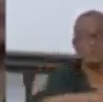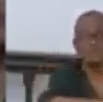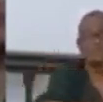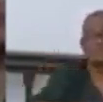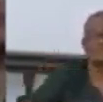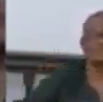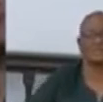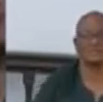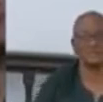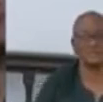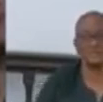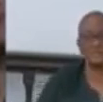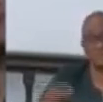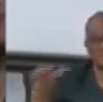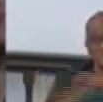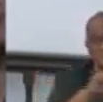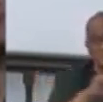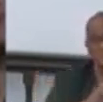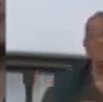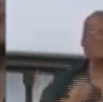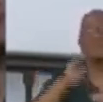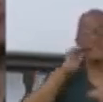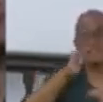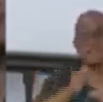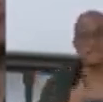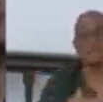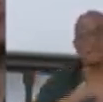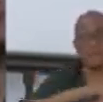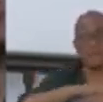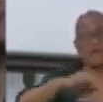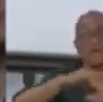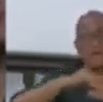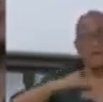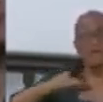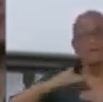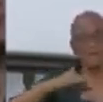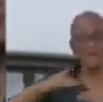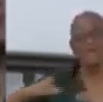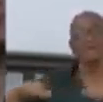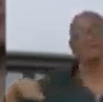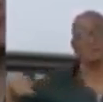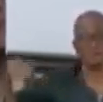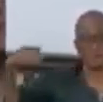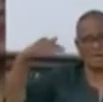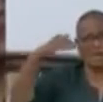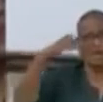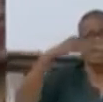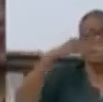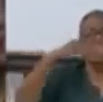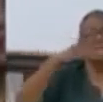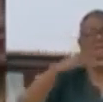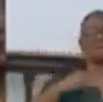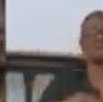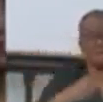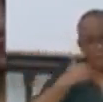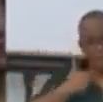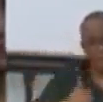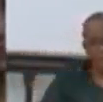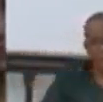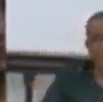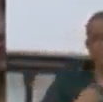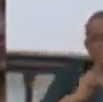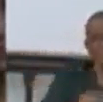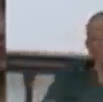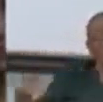Gralanti etans dong natafrananga businessman fu luku fa fu saka dempresin de wenkri ma de